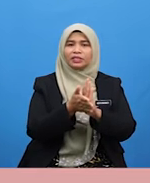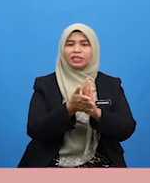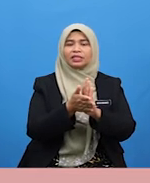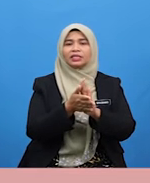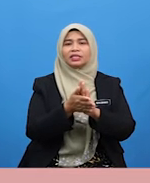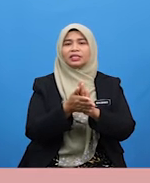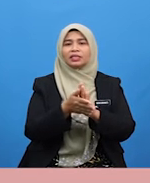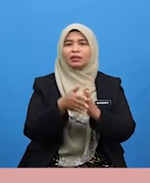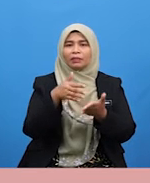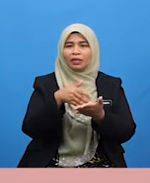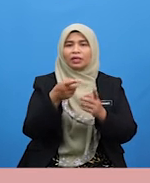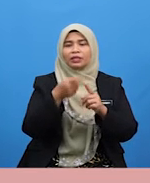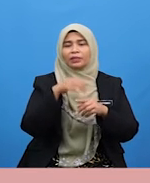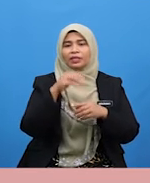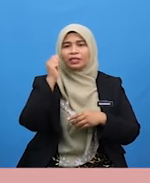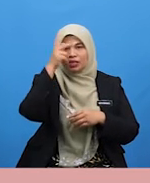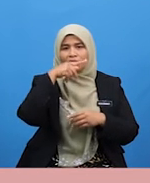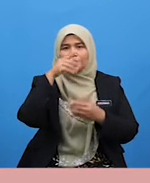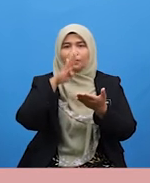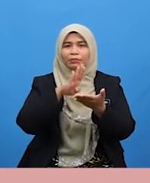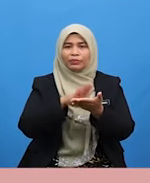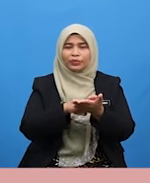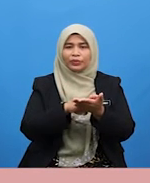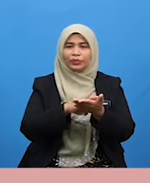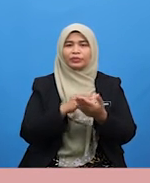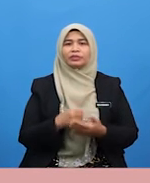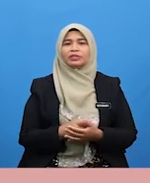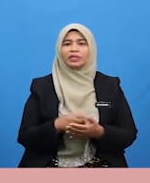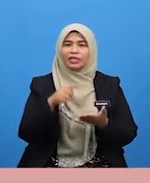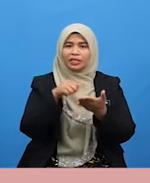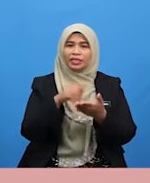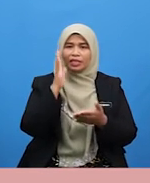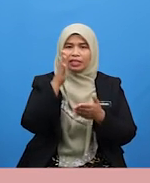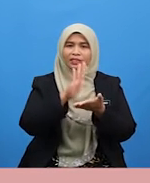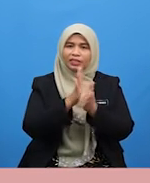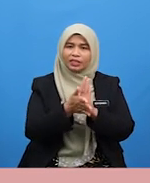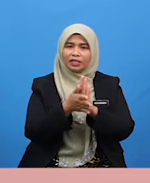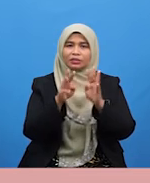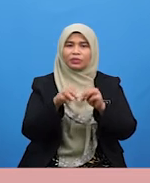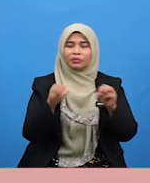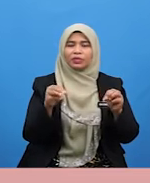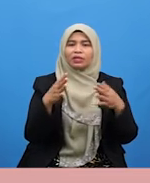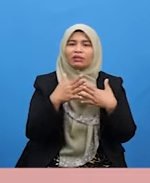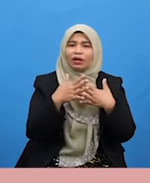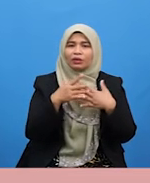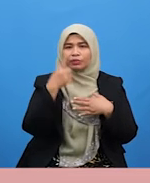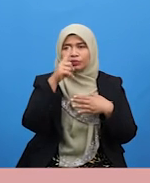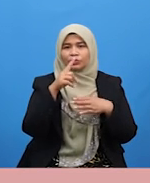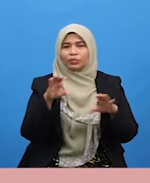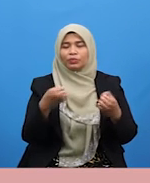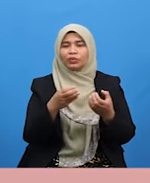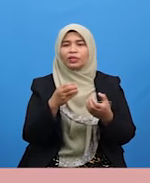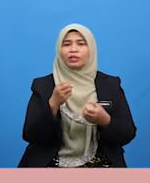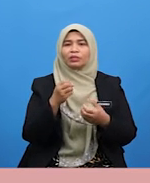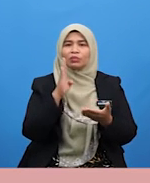menjadi benteng daripada akhlak buruk, iaitu huraian. Ini akan menjadikan murid-murid takut untuk melakukan